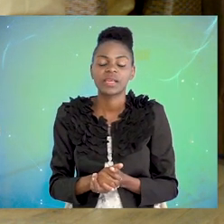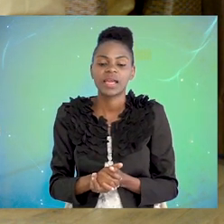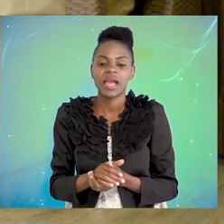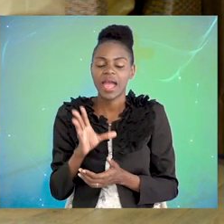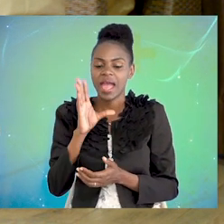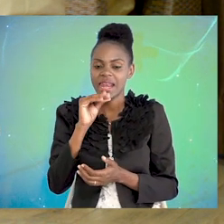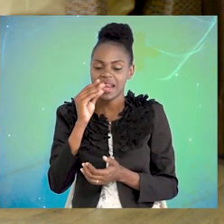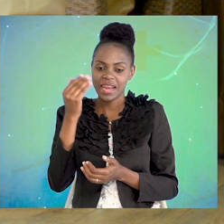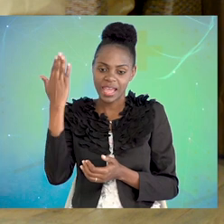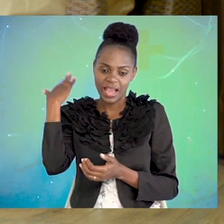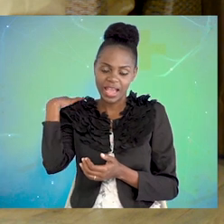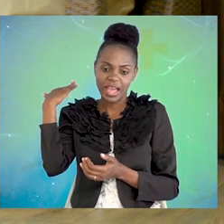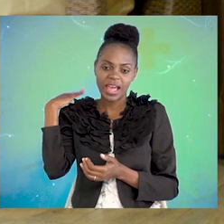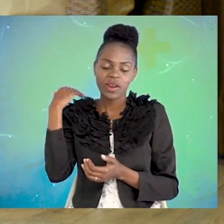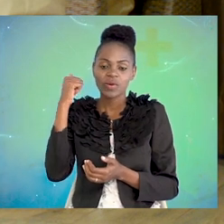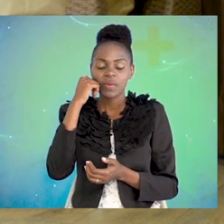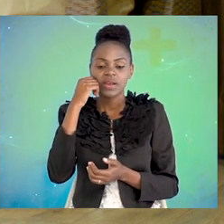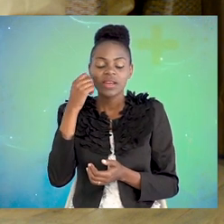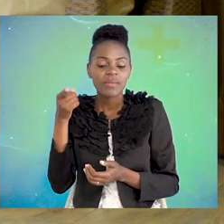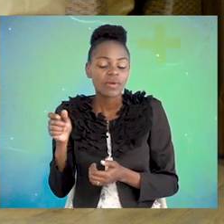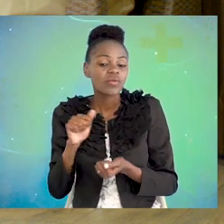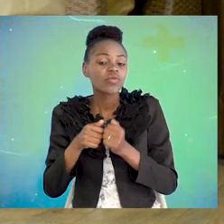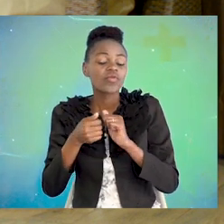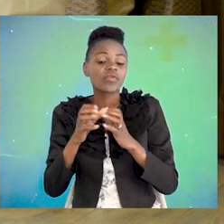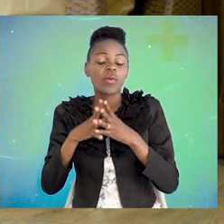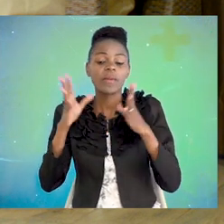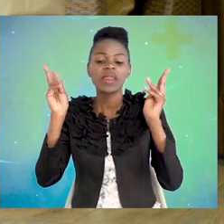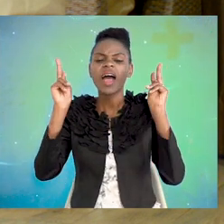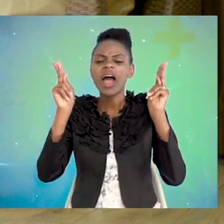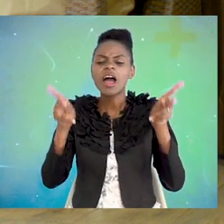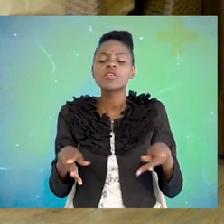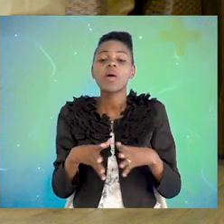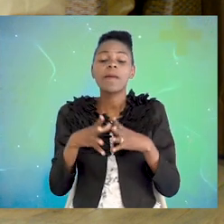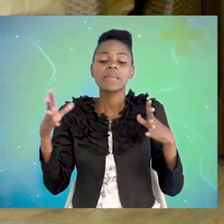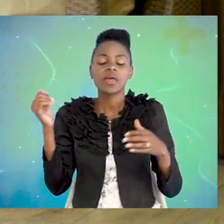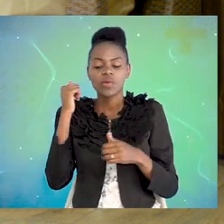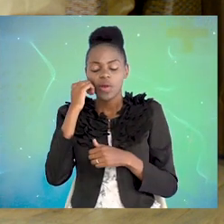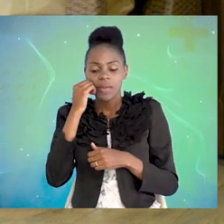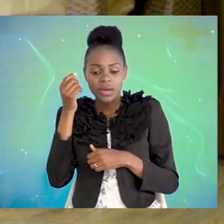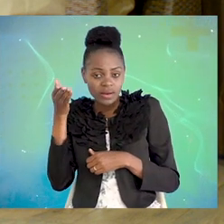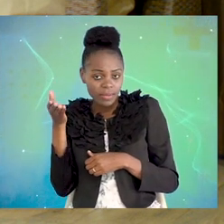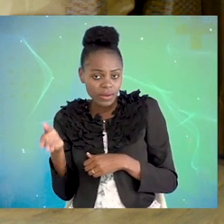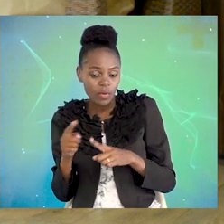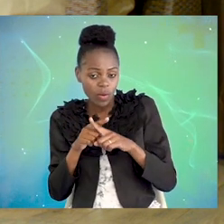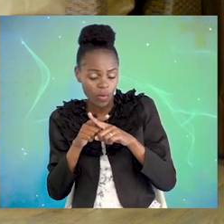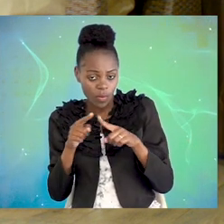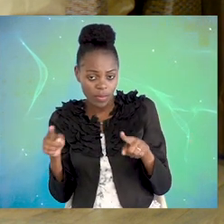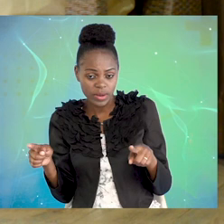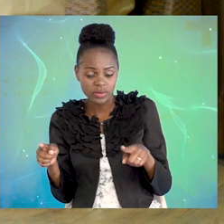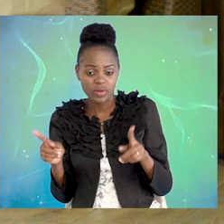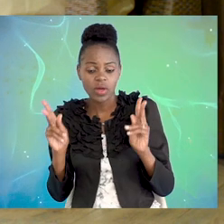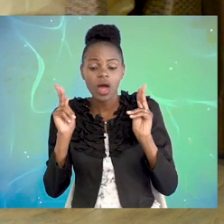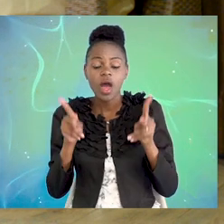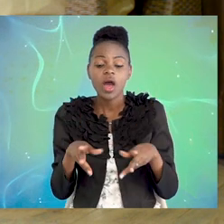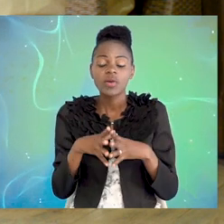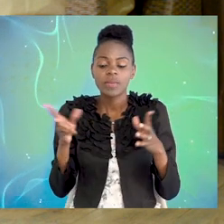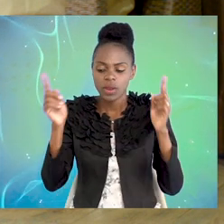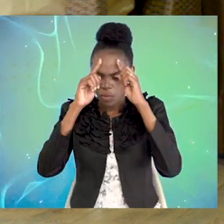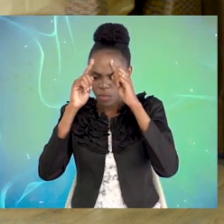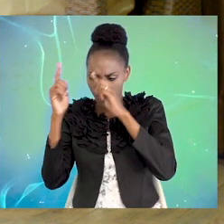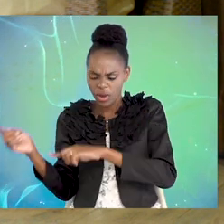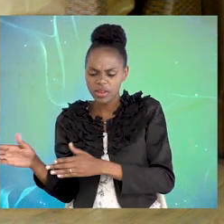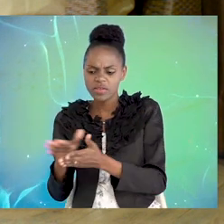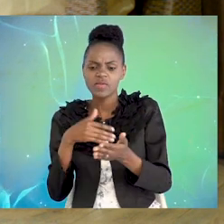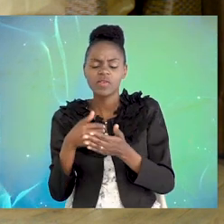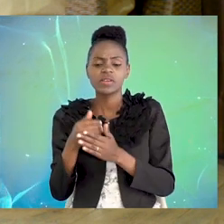wakuti ntenda mwini ndiyo vuda kwa mbili. Ando ambili akuluwa ntenda mwini komanso anhambira kumwambira fachi antenda